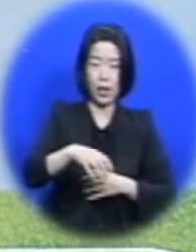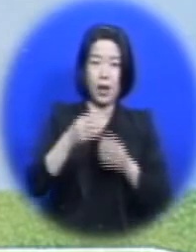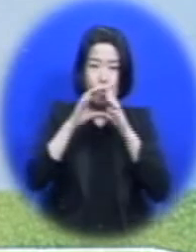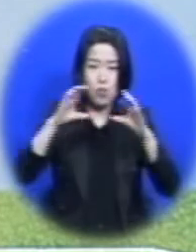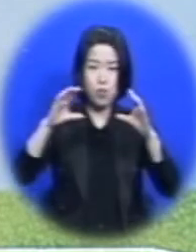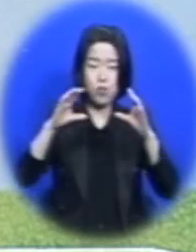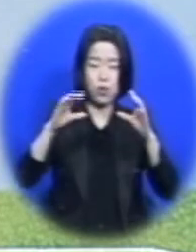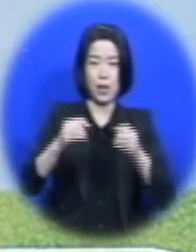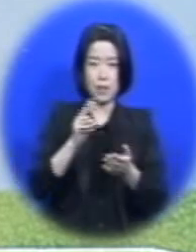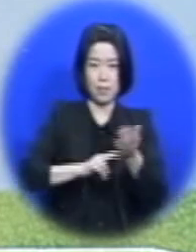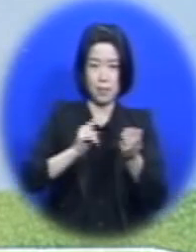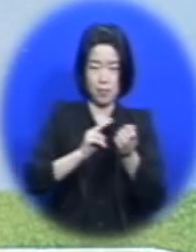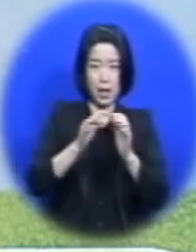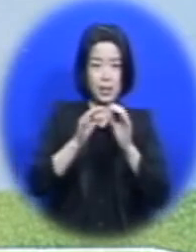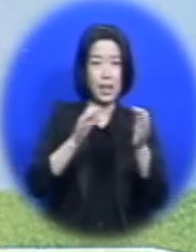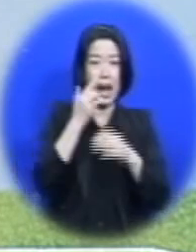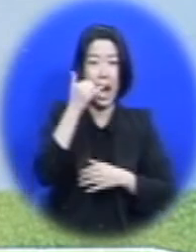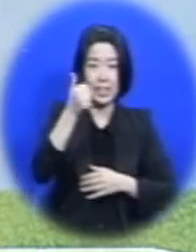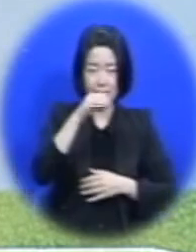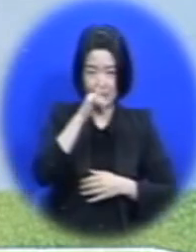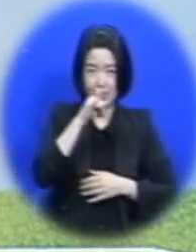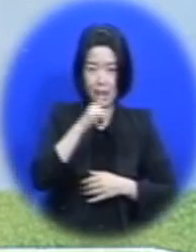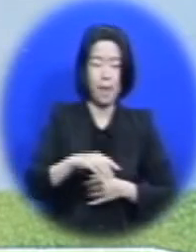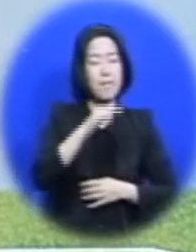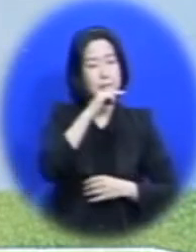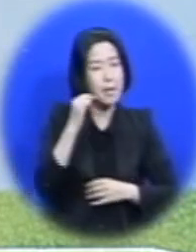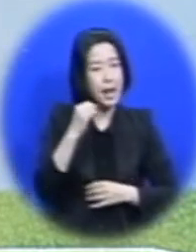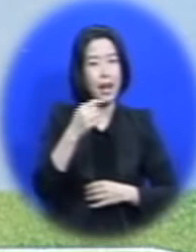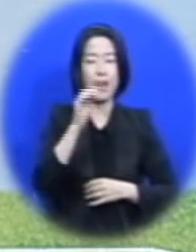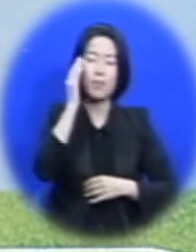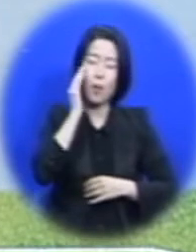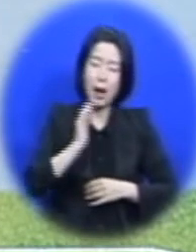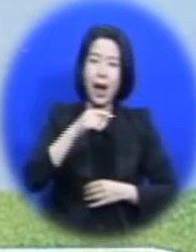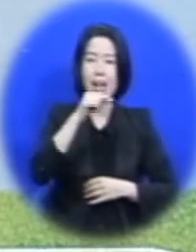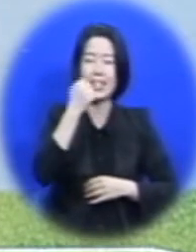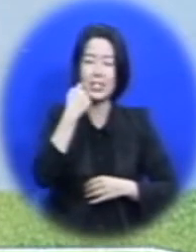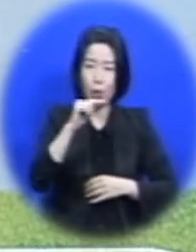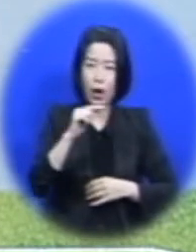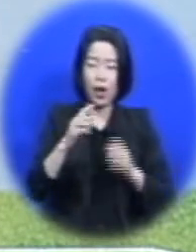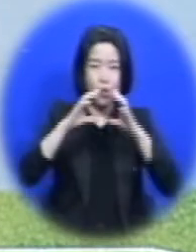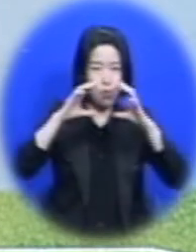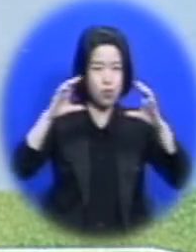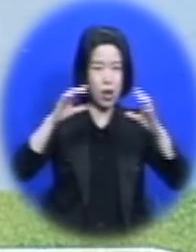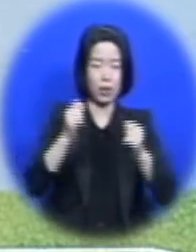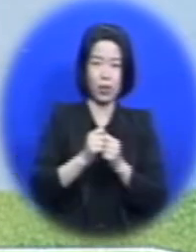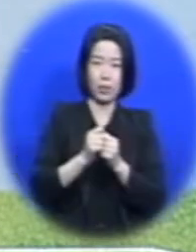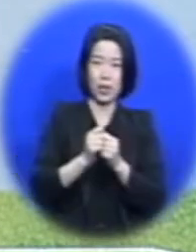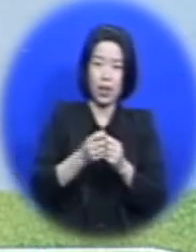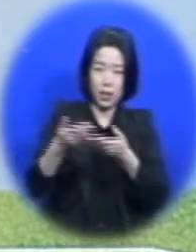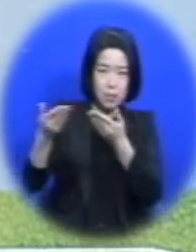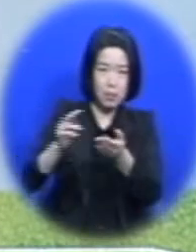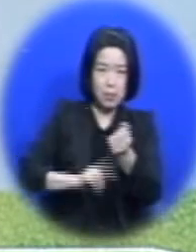빨간 파랑 노랑 풍선 들 헬륨 가스를 넣어 가지고 아이들에게 주면 풍선이 있게 위로